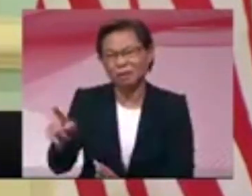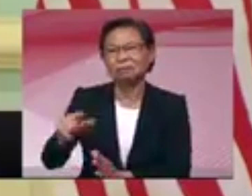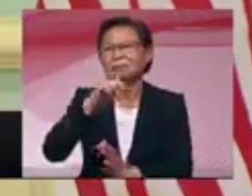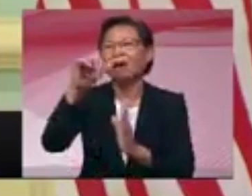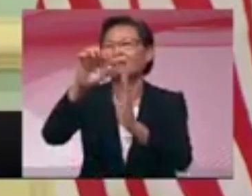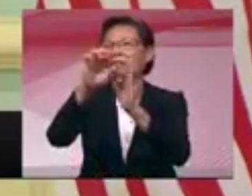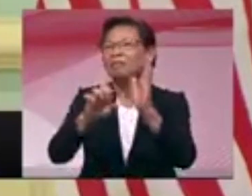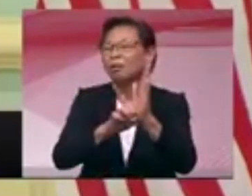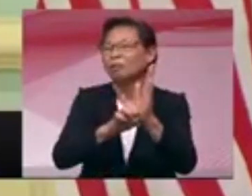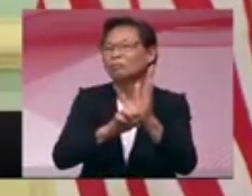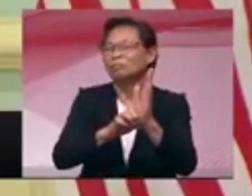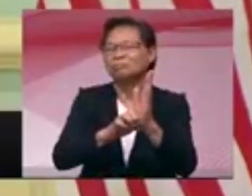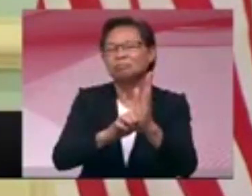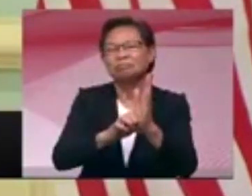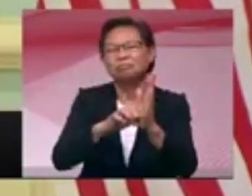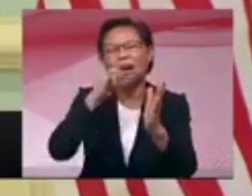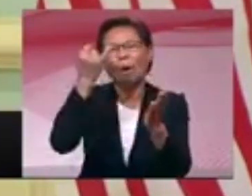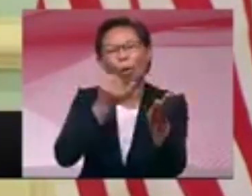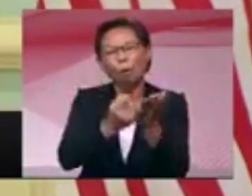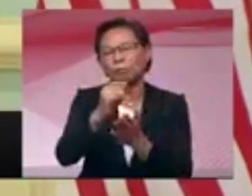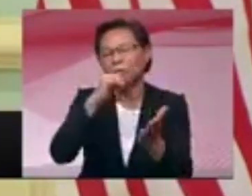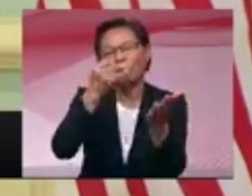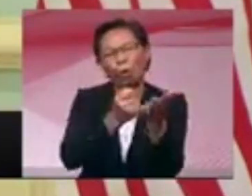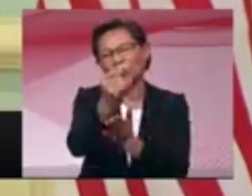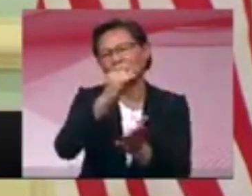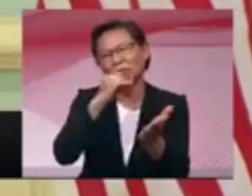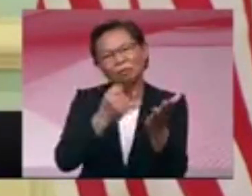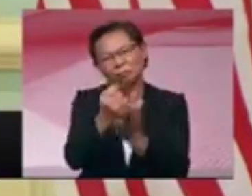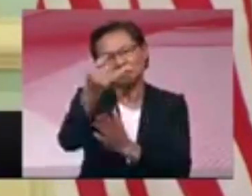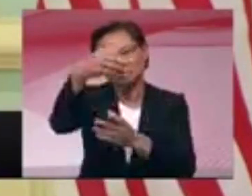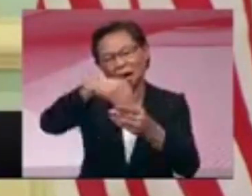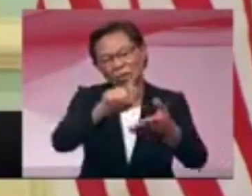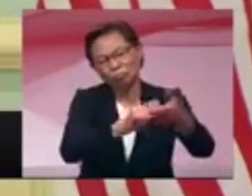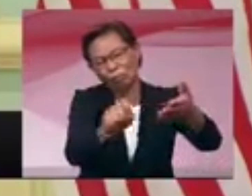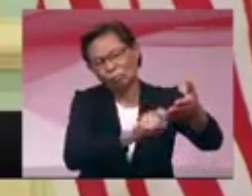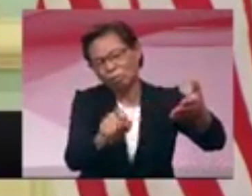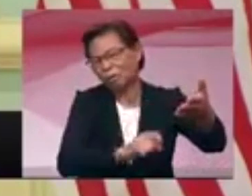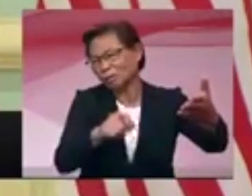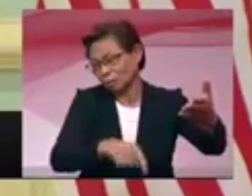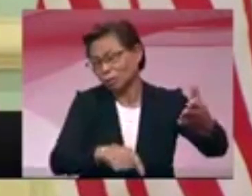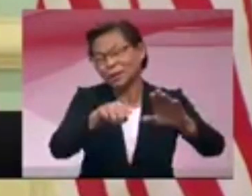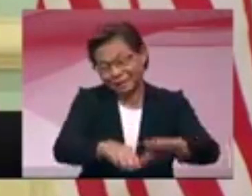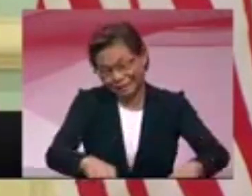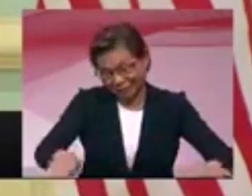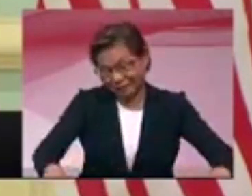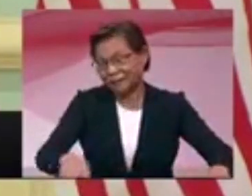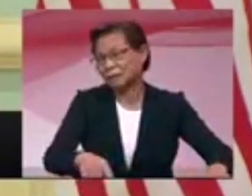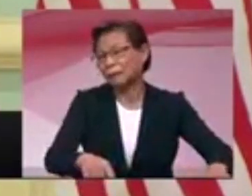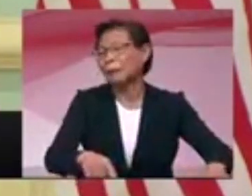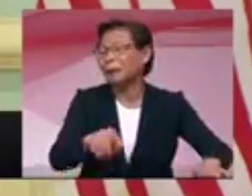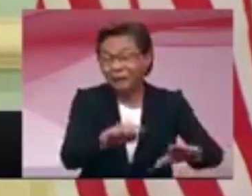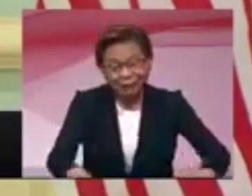yang seperti yang dilaporkan di dalam apa nama rencana itu. Kanak-kanak tidak